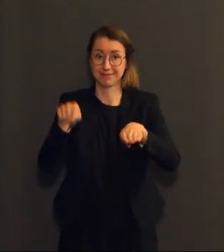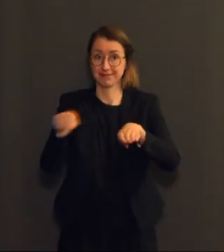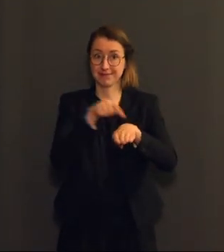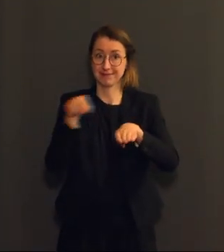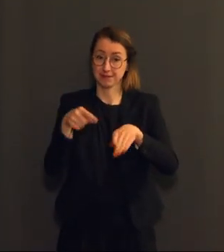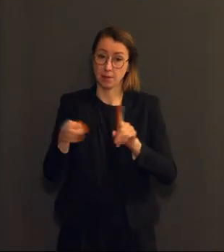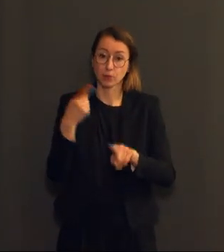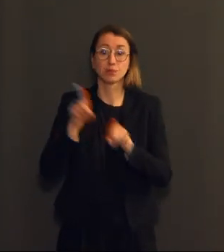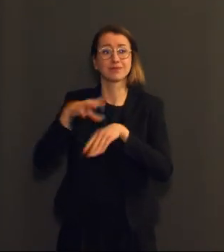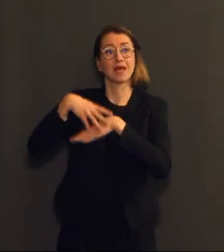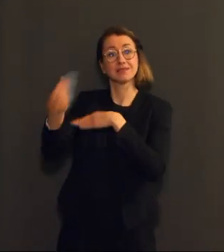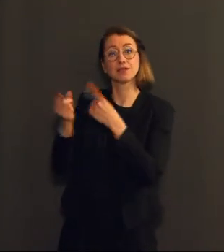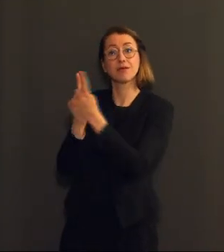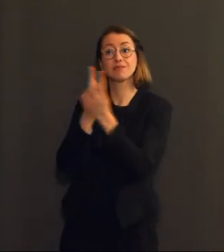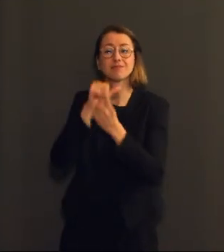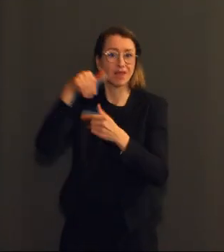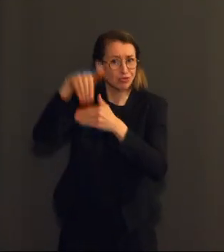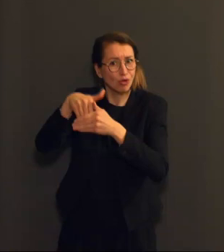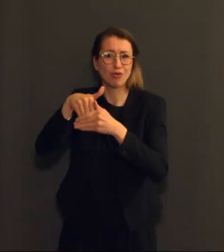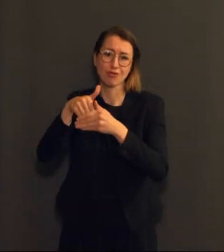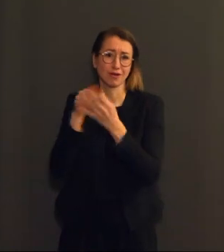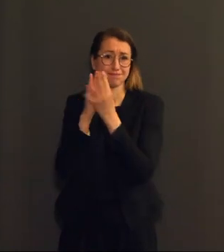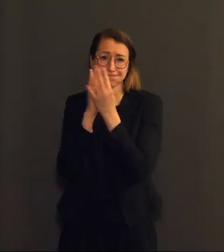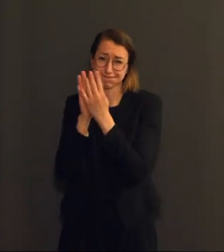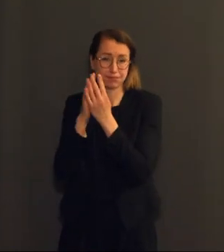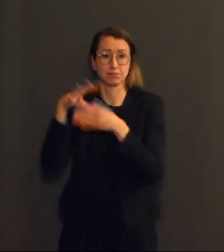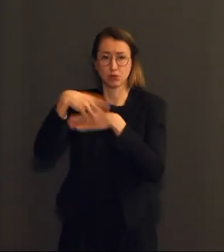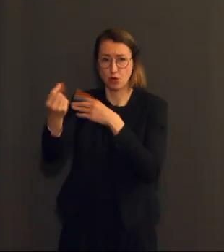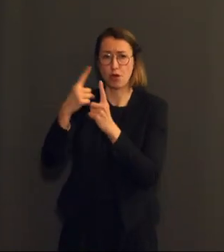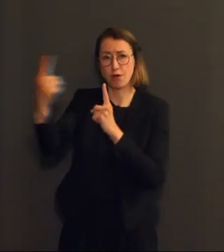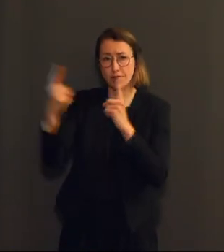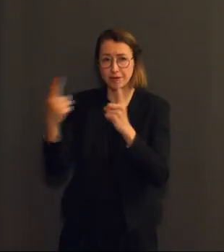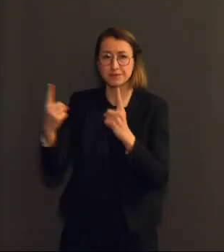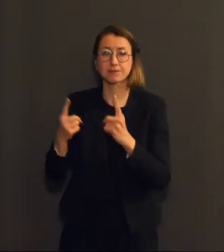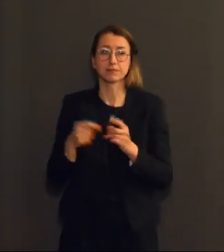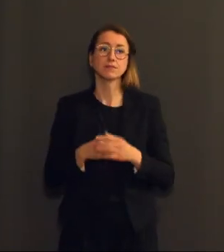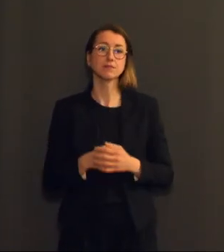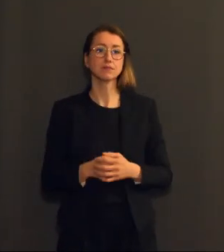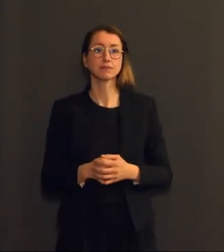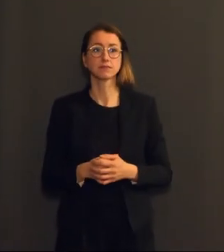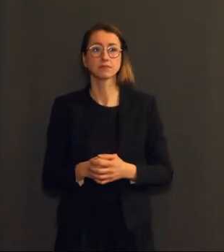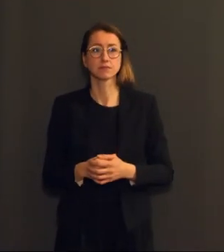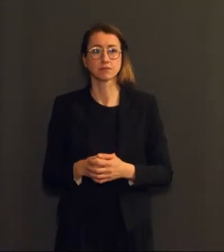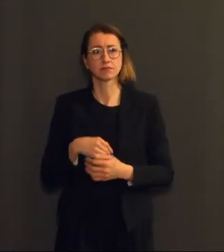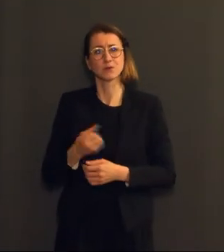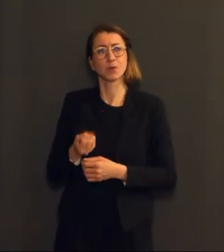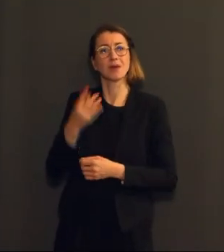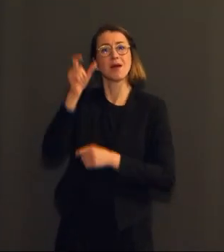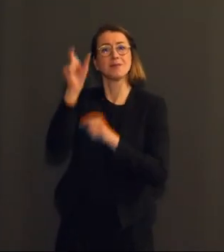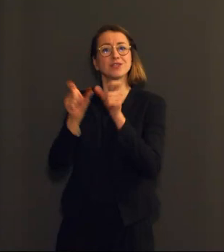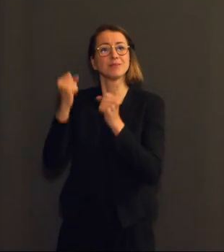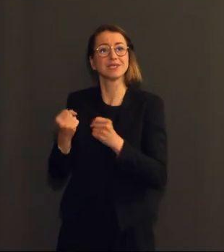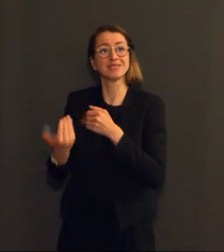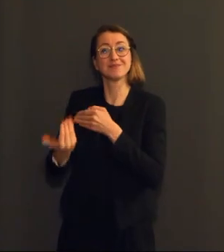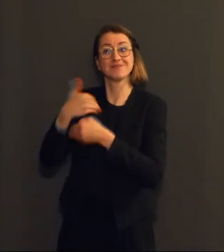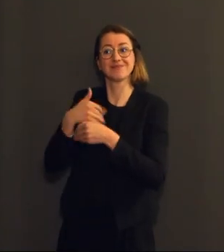qu'à l'intérieur, observer au mieux le nombre limité de personnes que l'on peut recevoir chez soi est fondamental pour